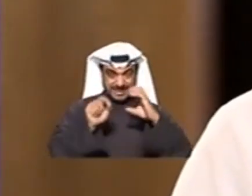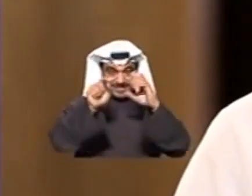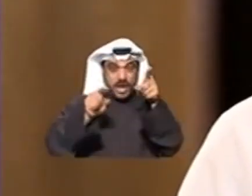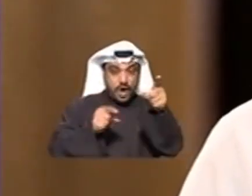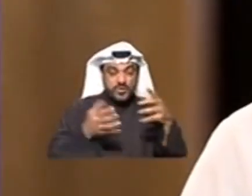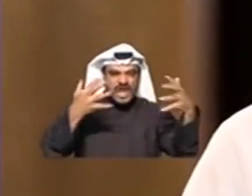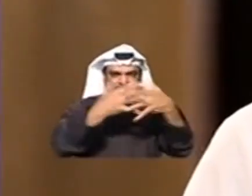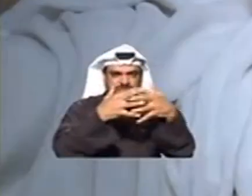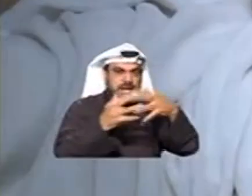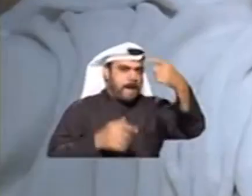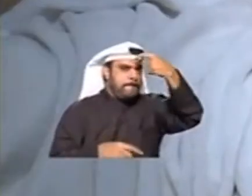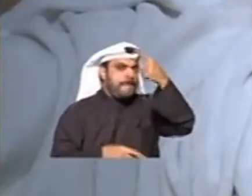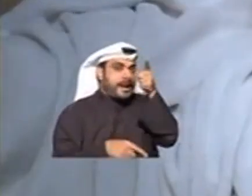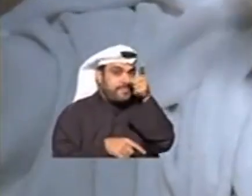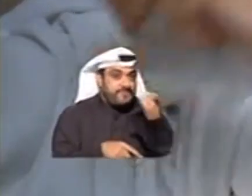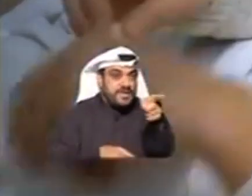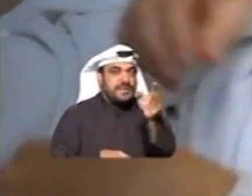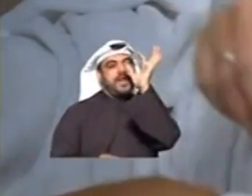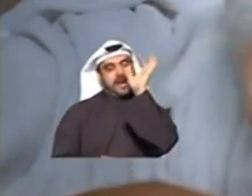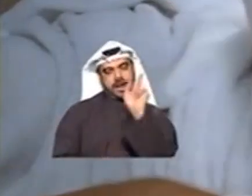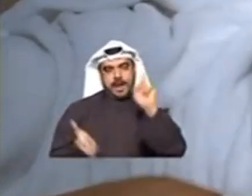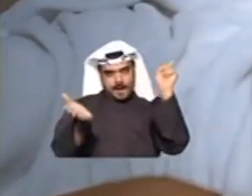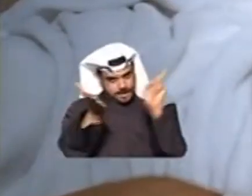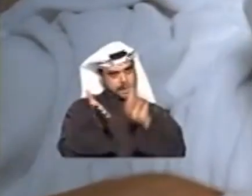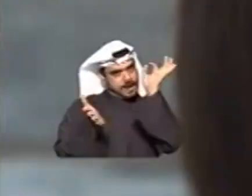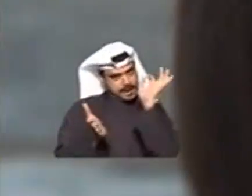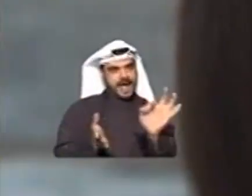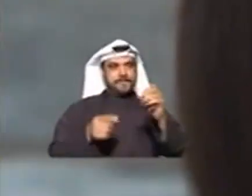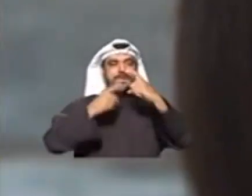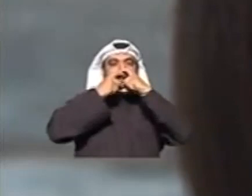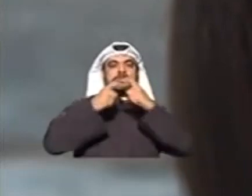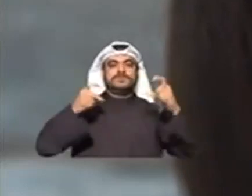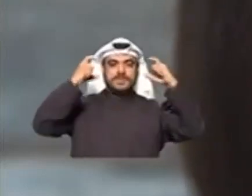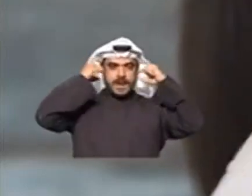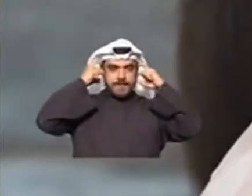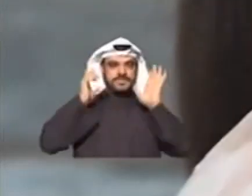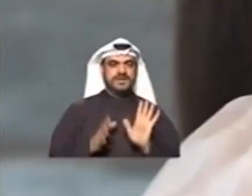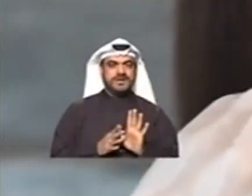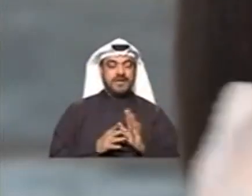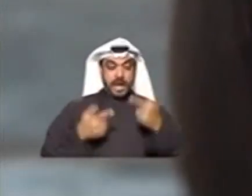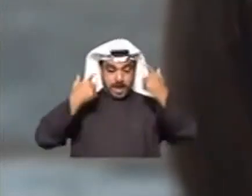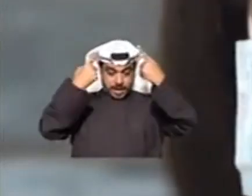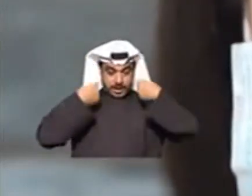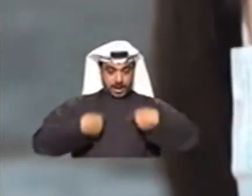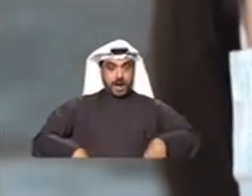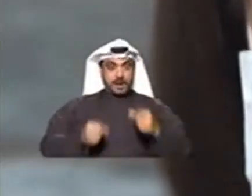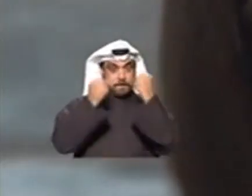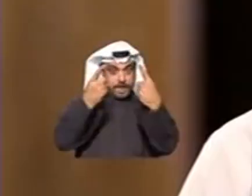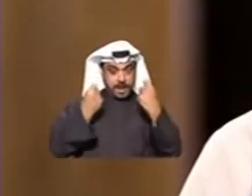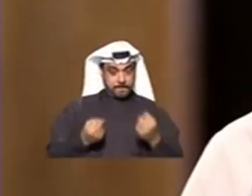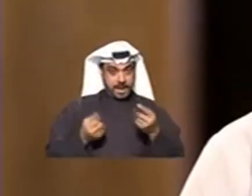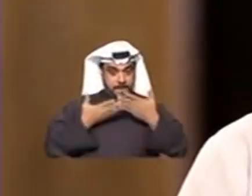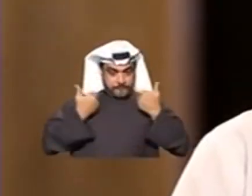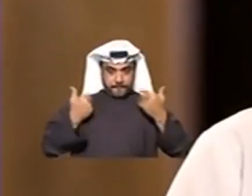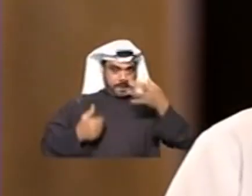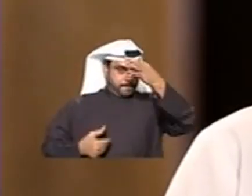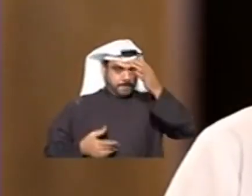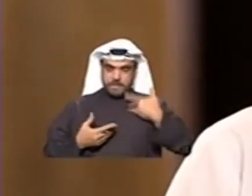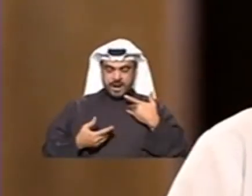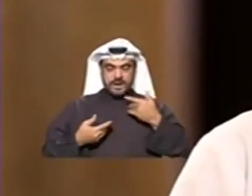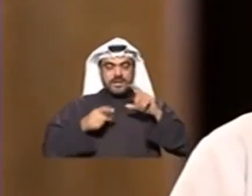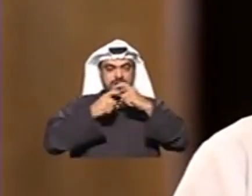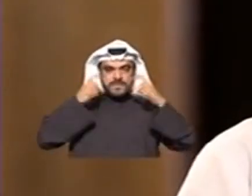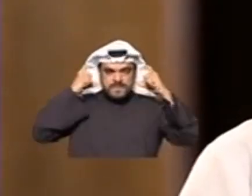اللي عندهم أعراض في الجهاز التنفسي، هني تلبس ماسك، على أساس أن احنا ما نهدر الماسكات هذه